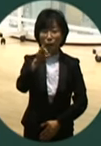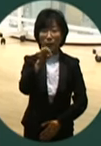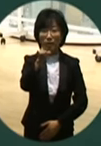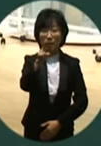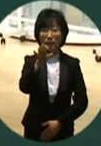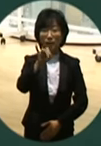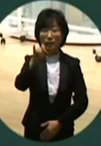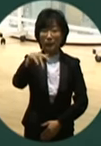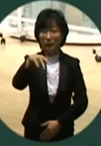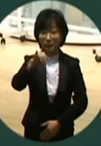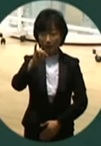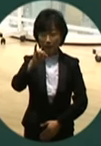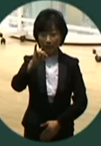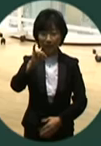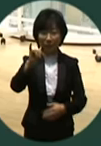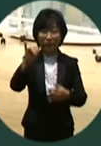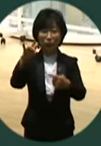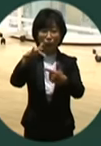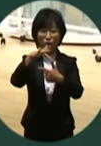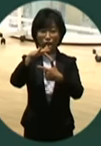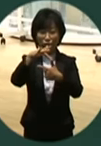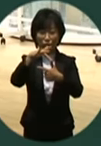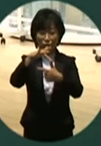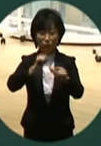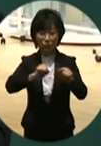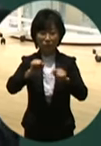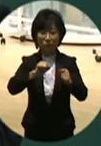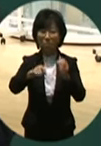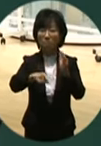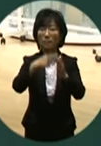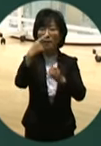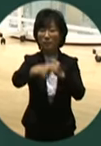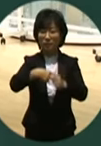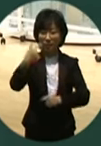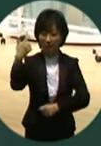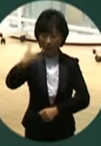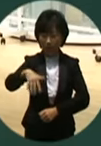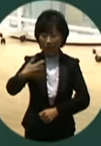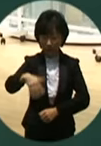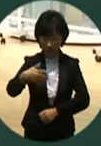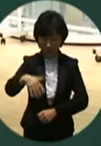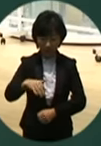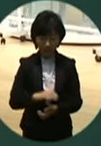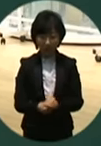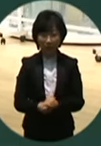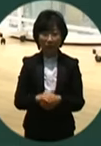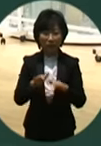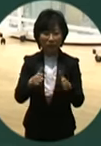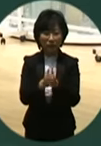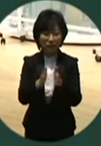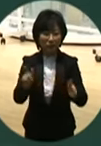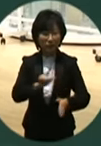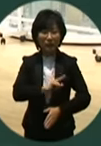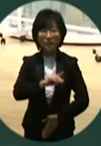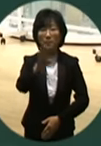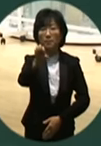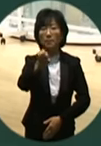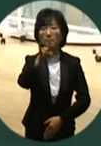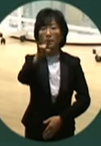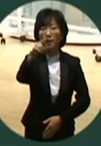100 years ago. But they began the New Age movement in America 100 years ago. 시작한 사람이 그 페트로바라고 하는